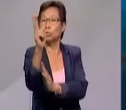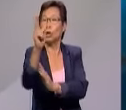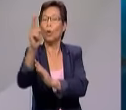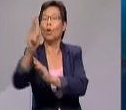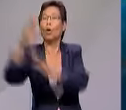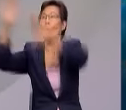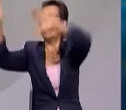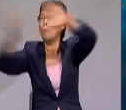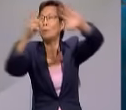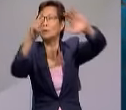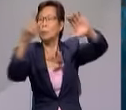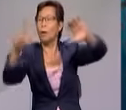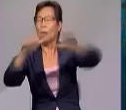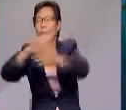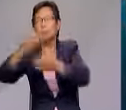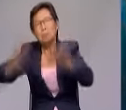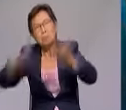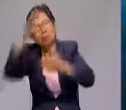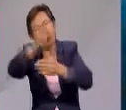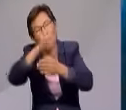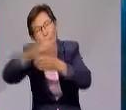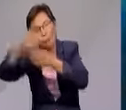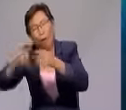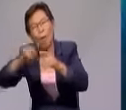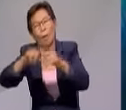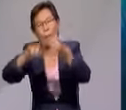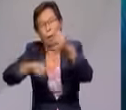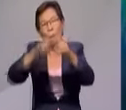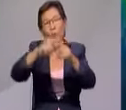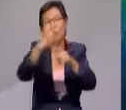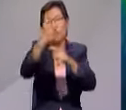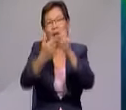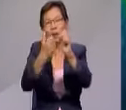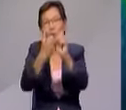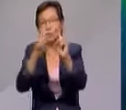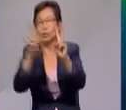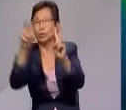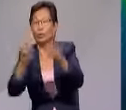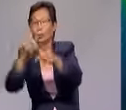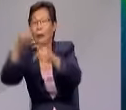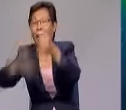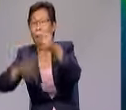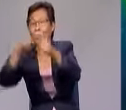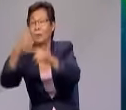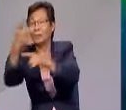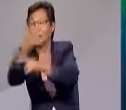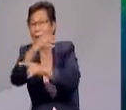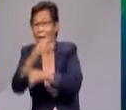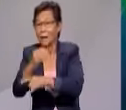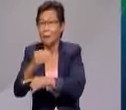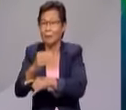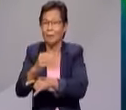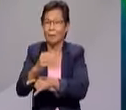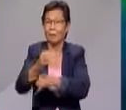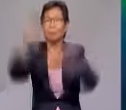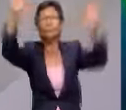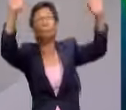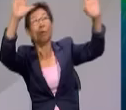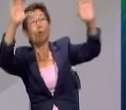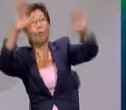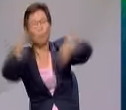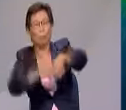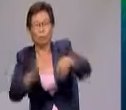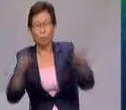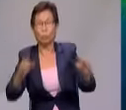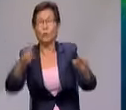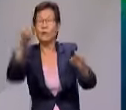yang dijangka akan berakhir pada penghujung Mac 2020 nanti. Secara klimatologinya, tempoh penghujung monsun timur